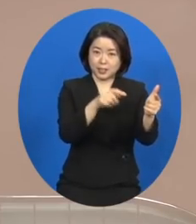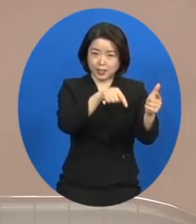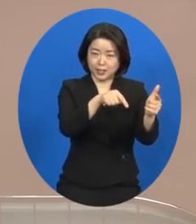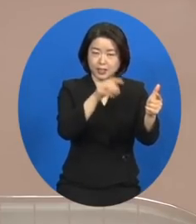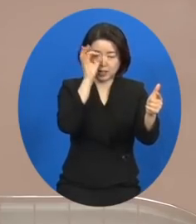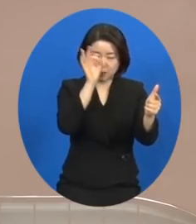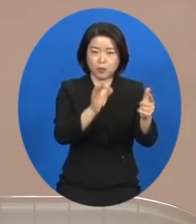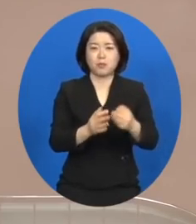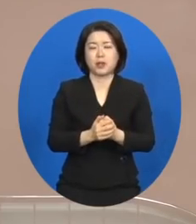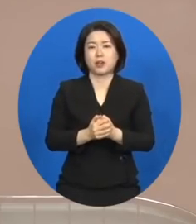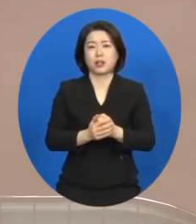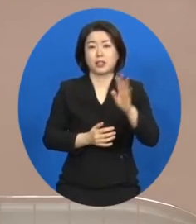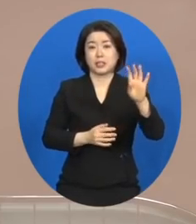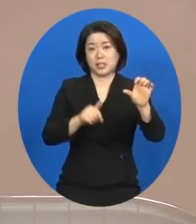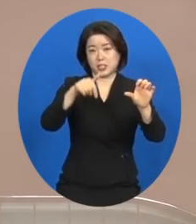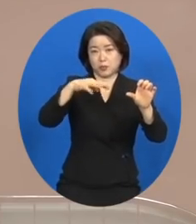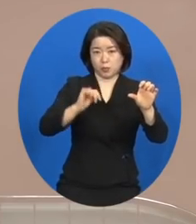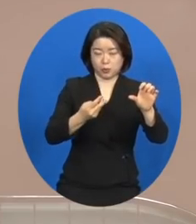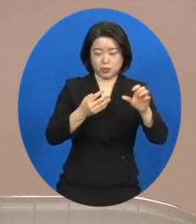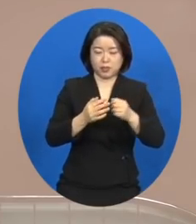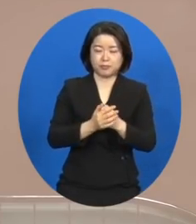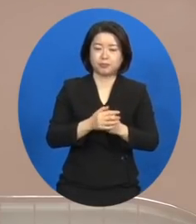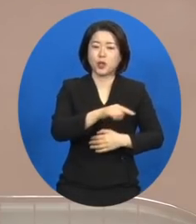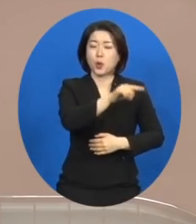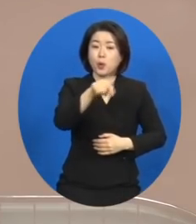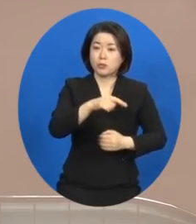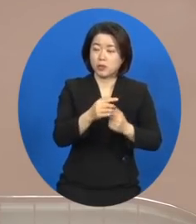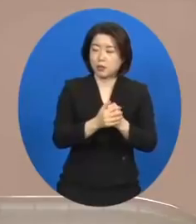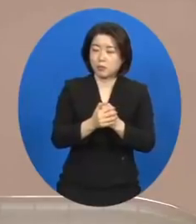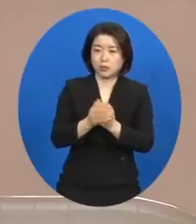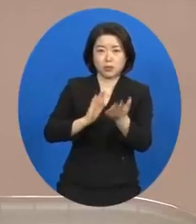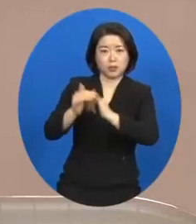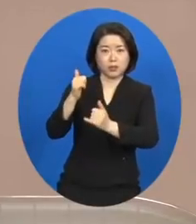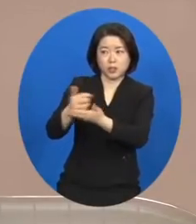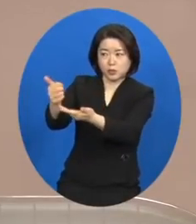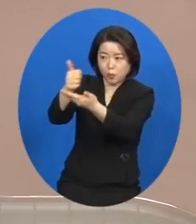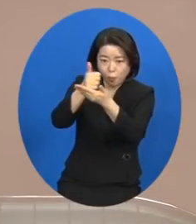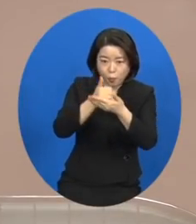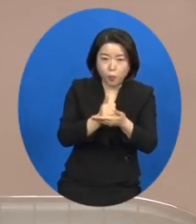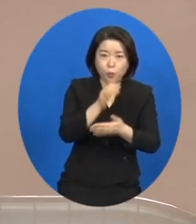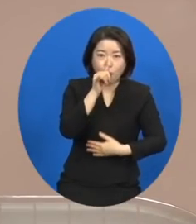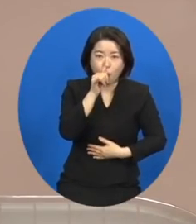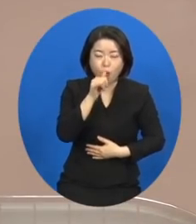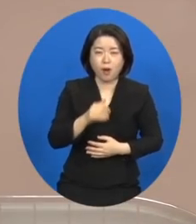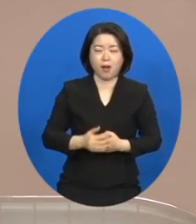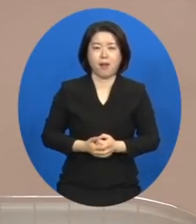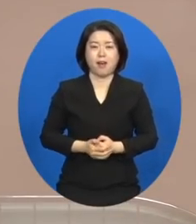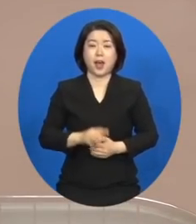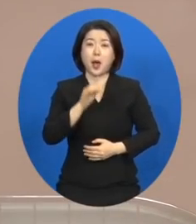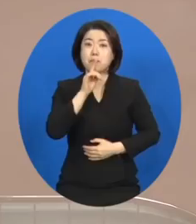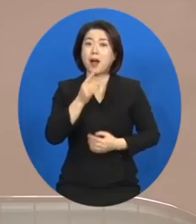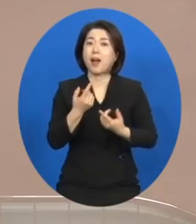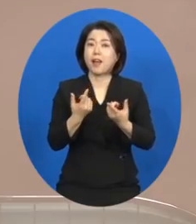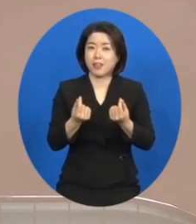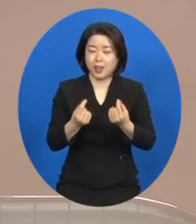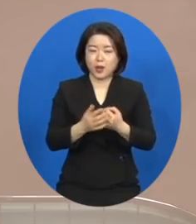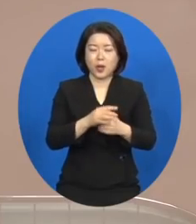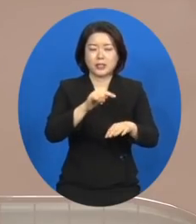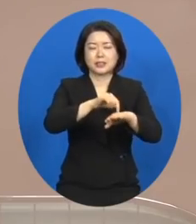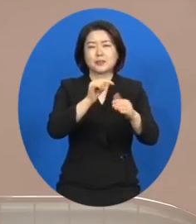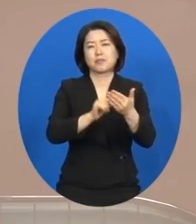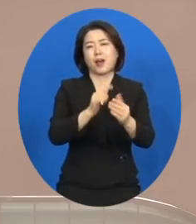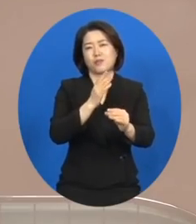45절에 갈릴리 사람들이 예수님을 영접했다 이렇게 표현을 합니다. 근데 말씀드린 대로 그들의 중심을 알고